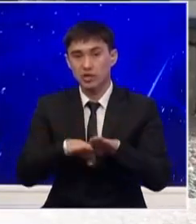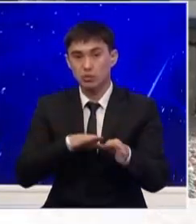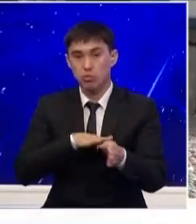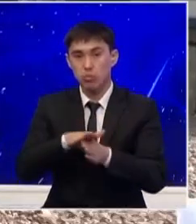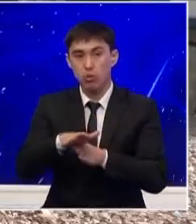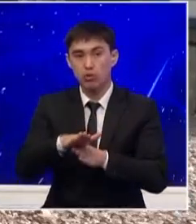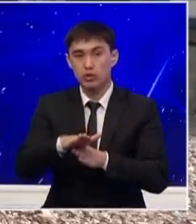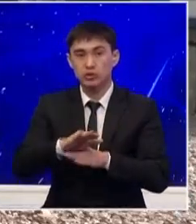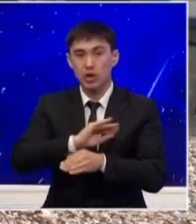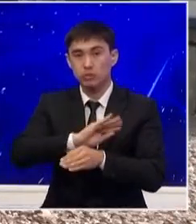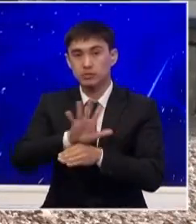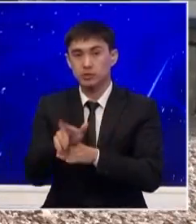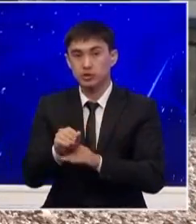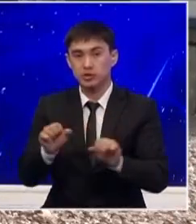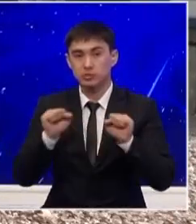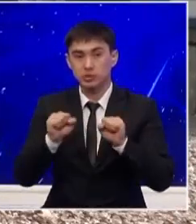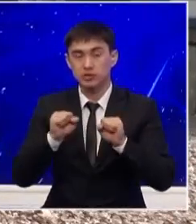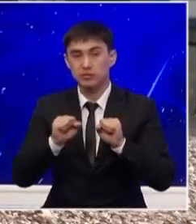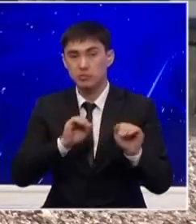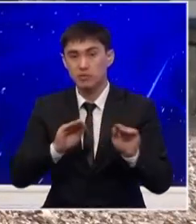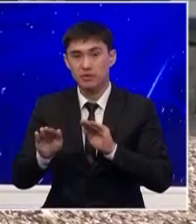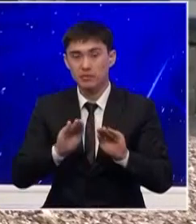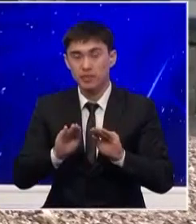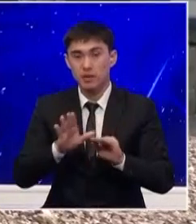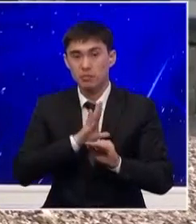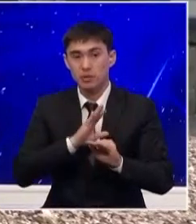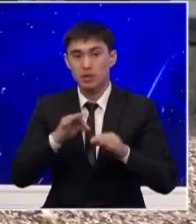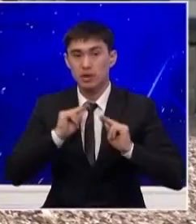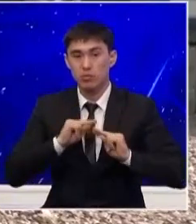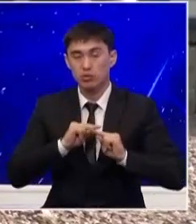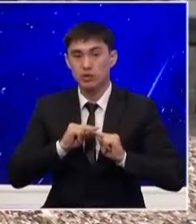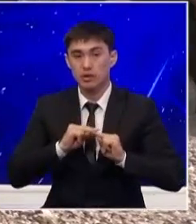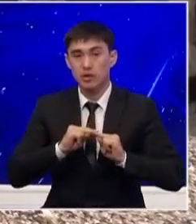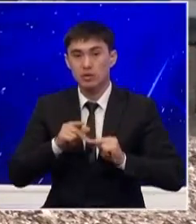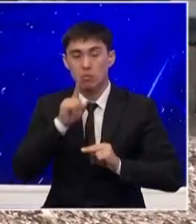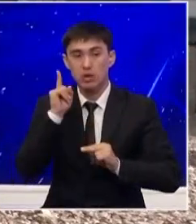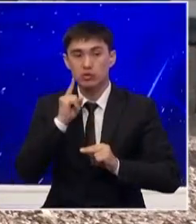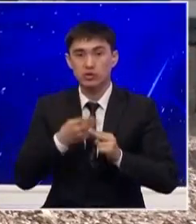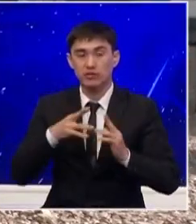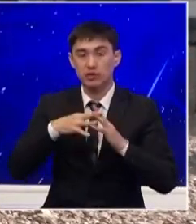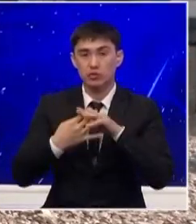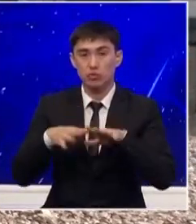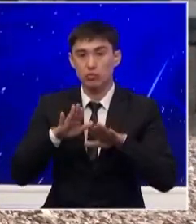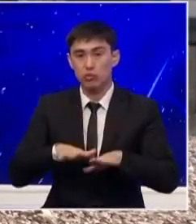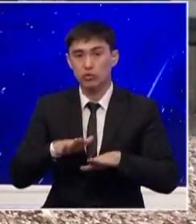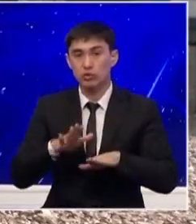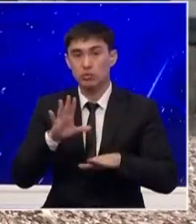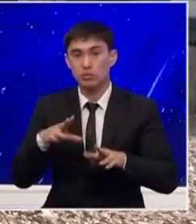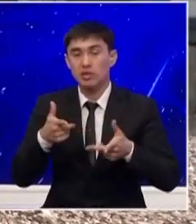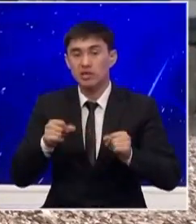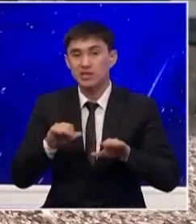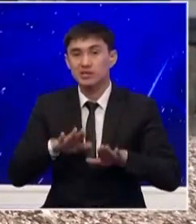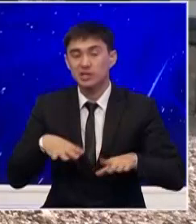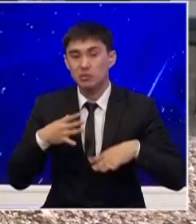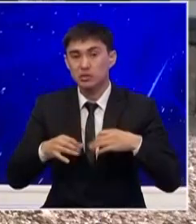полностью оснастили всем необходимым спортивным инвентарем. Работы были инициированы для того, чтобы молодежи этого населенного пункта было где заниматься